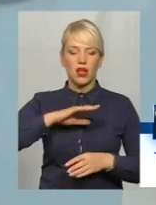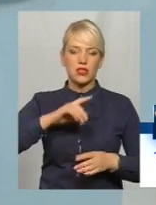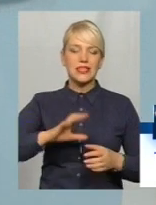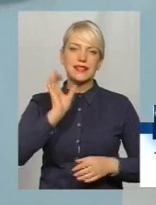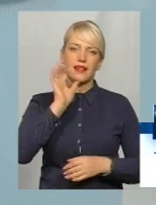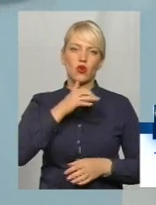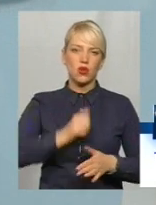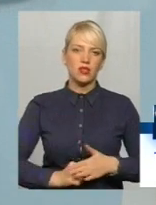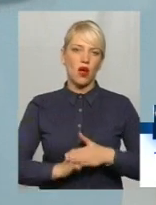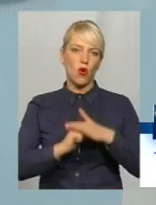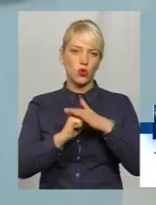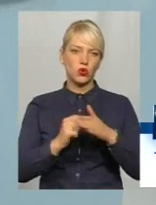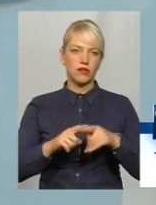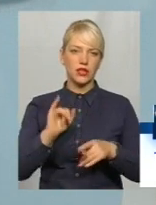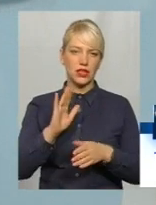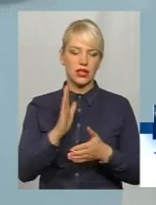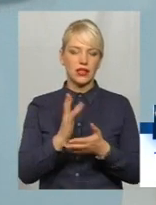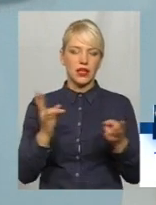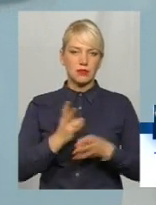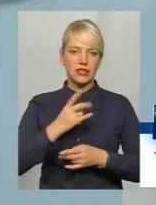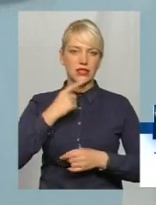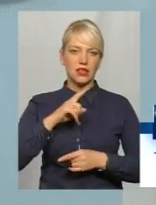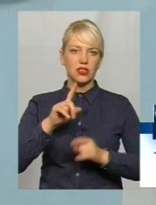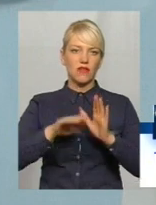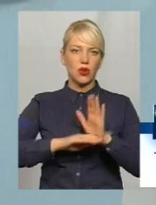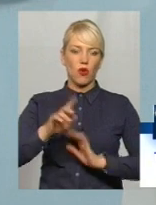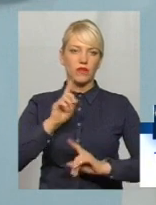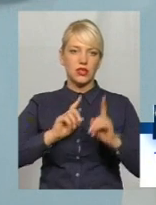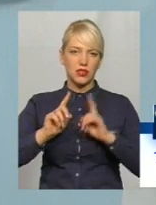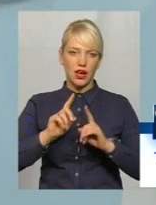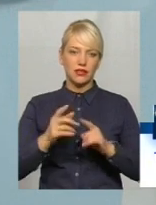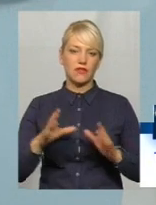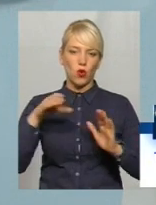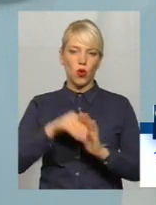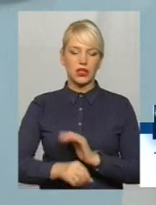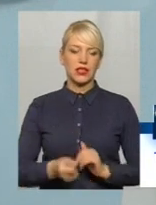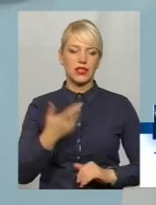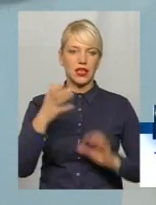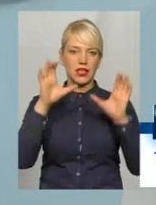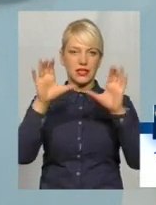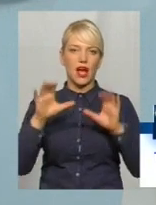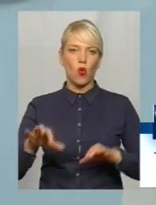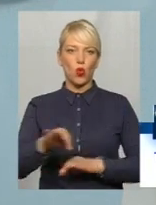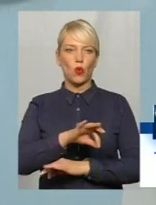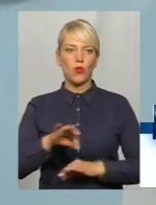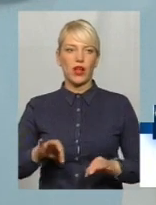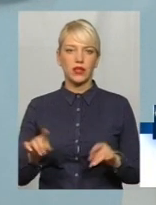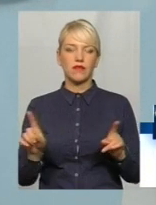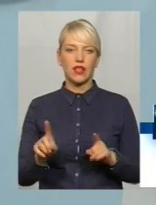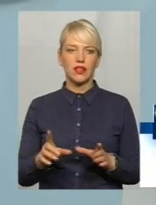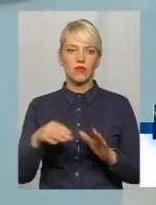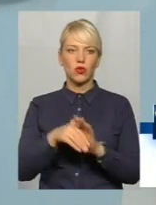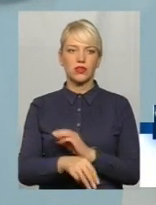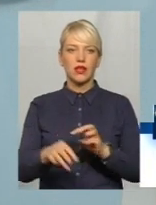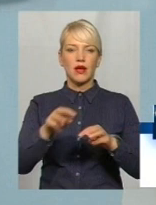ґрунтовні. І маю сказати, що у Верховній Раді ходило декілька законопроєктів, які вносились як Міністерством